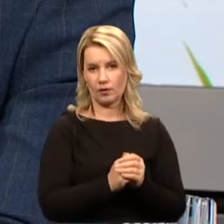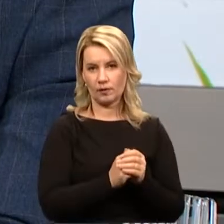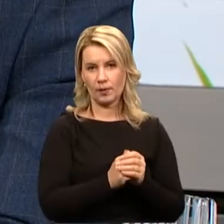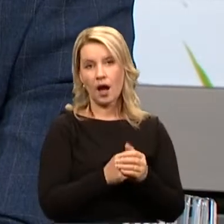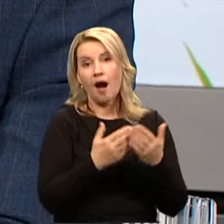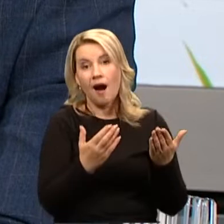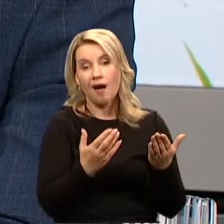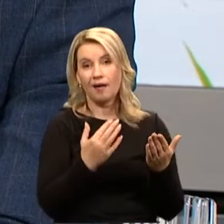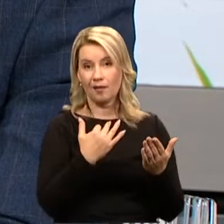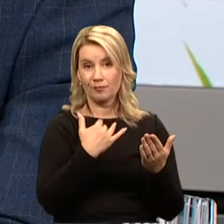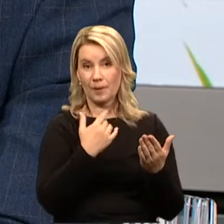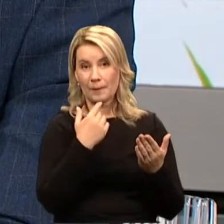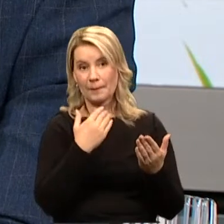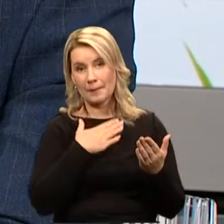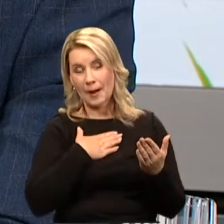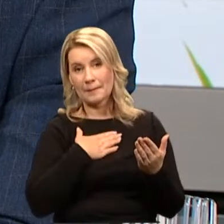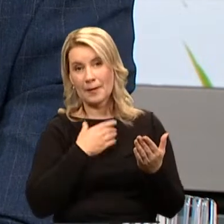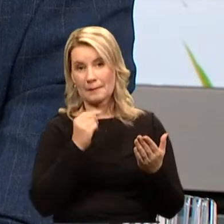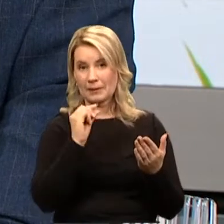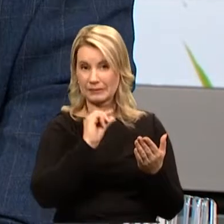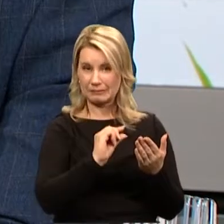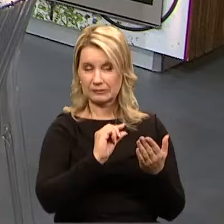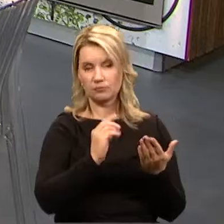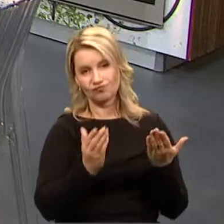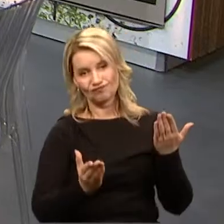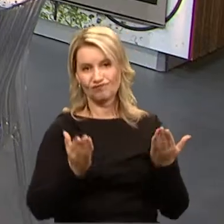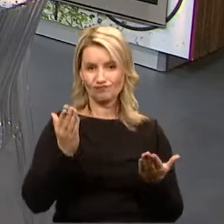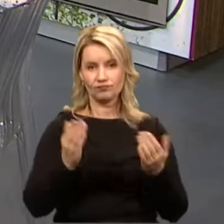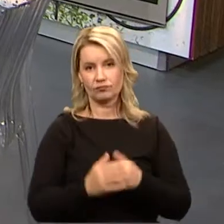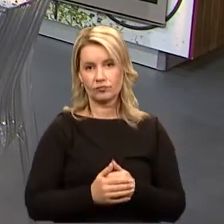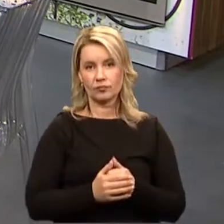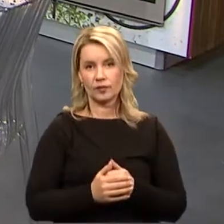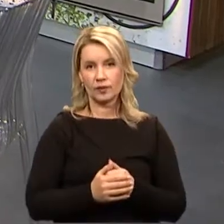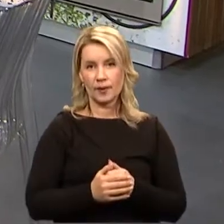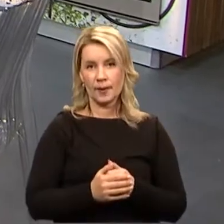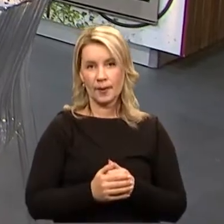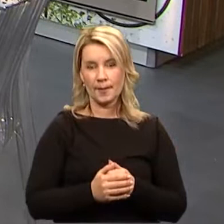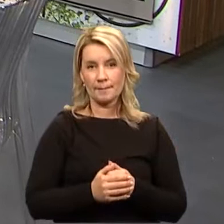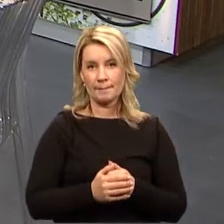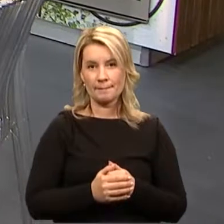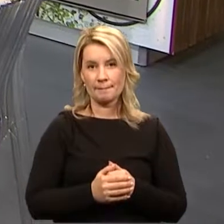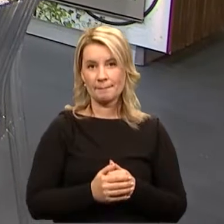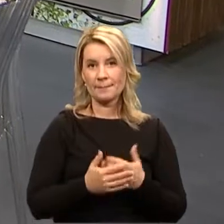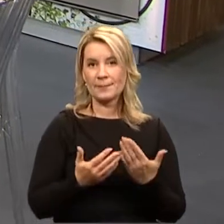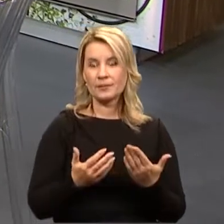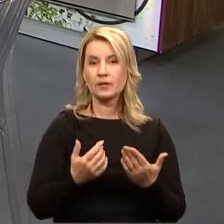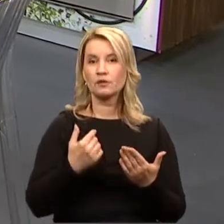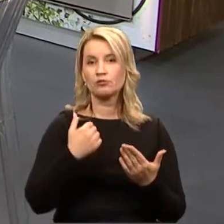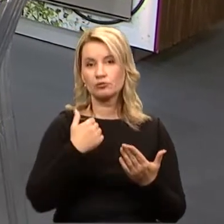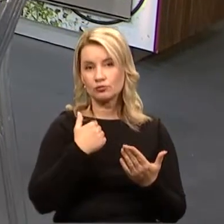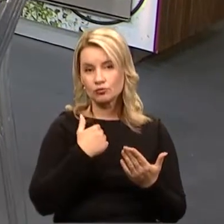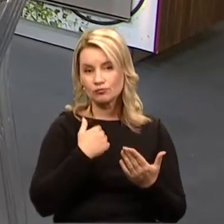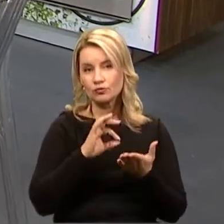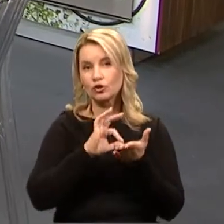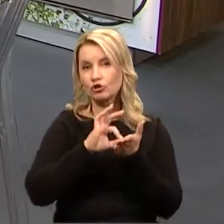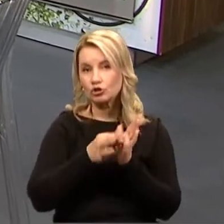bezpečnější zvolit ty konzervativnější nástroje. Co se tak může měnit v průběhu, když běží finanční produkty nebo